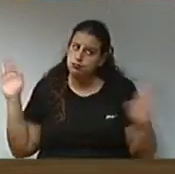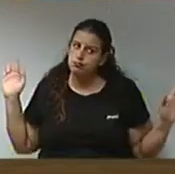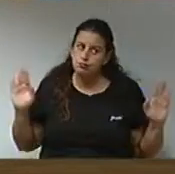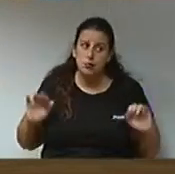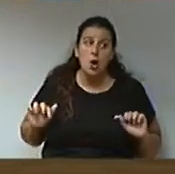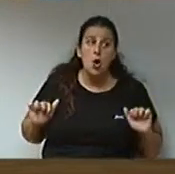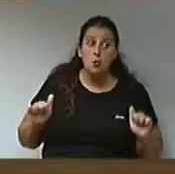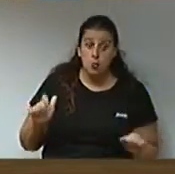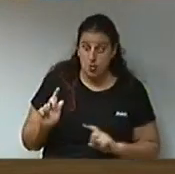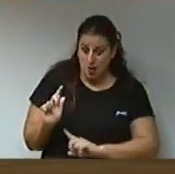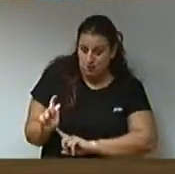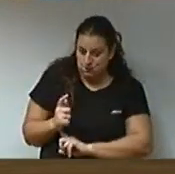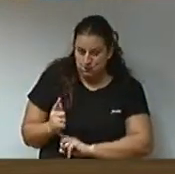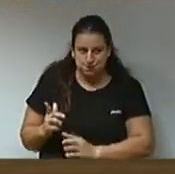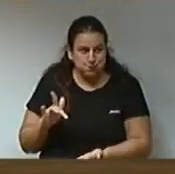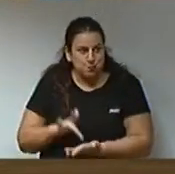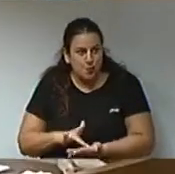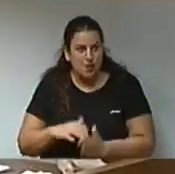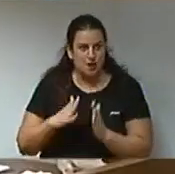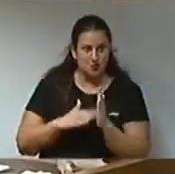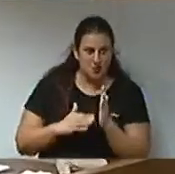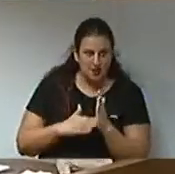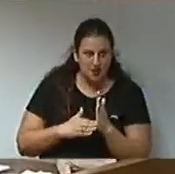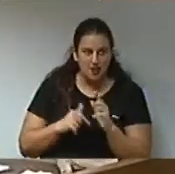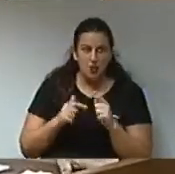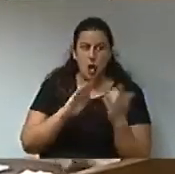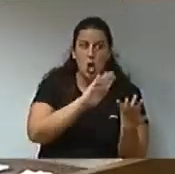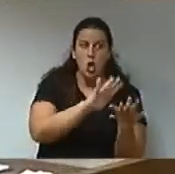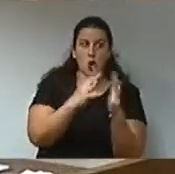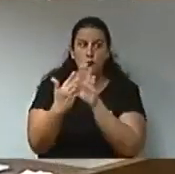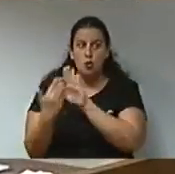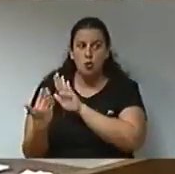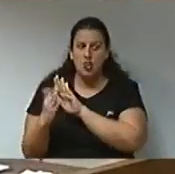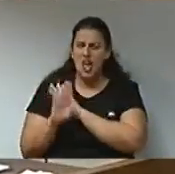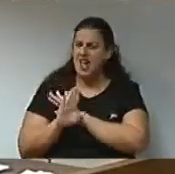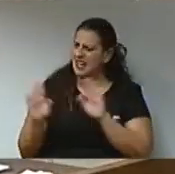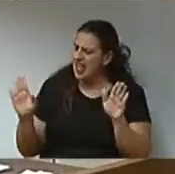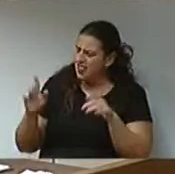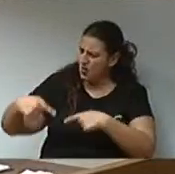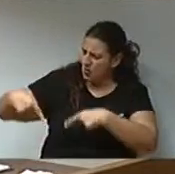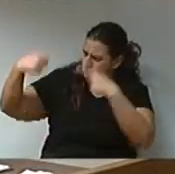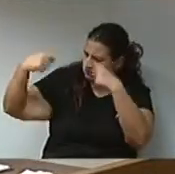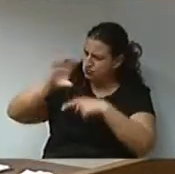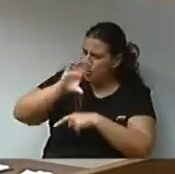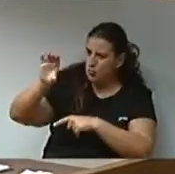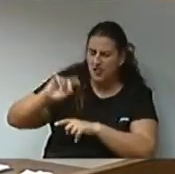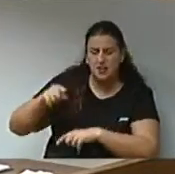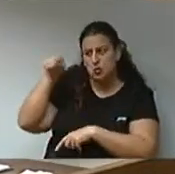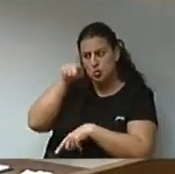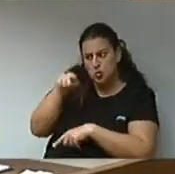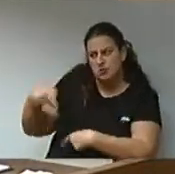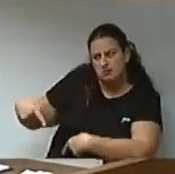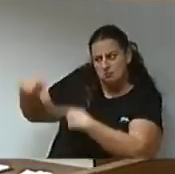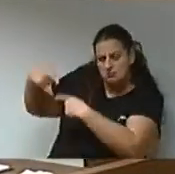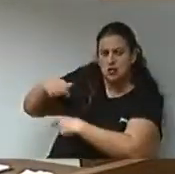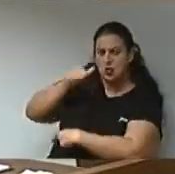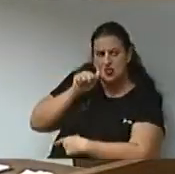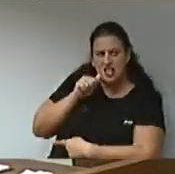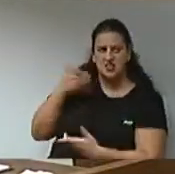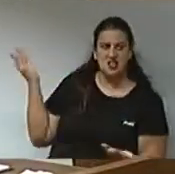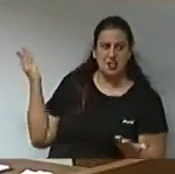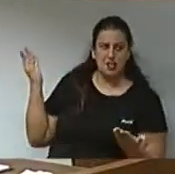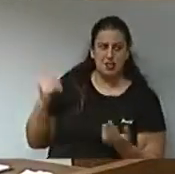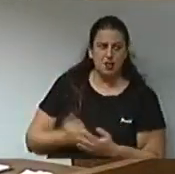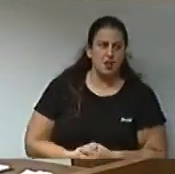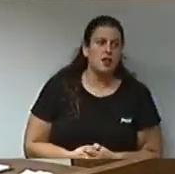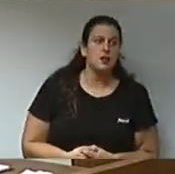comença a aconseguir el que toca als valencians. Deixe de confrontar en altres comunitats i comença a confrontar un poquito el senyor Sánchez. Y